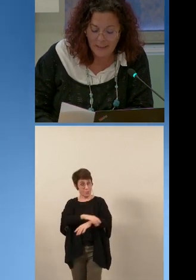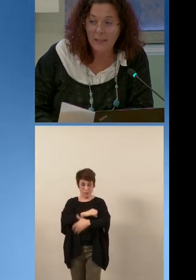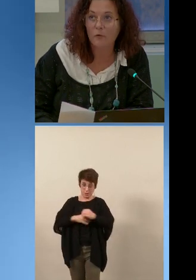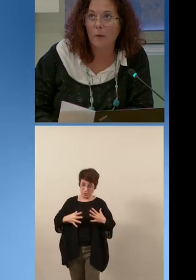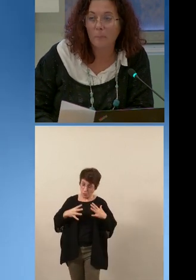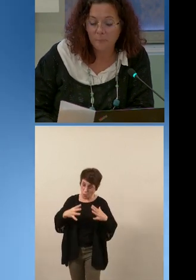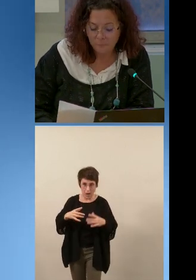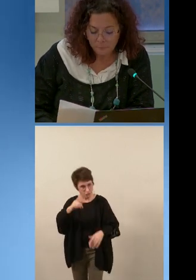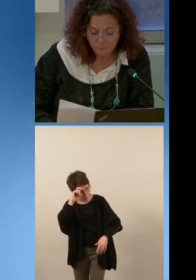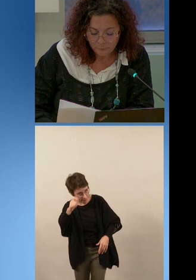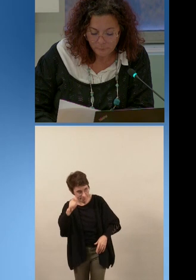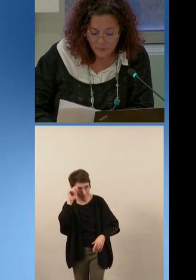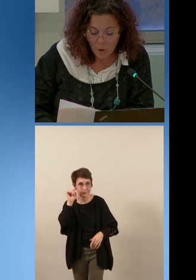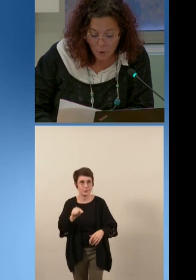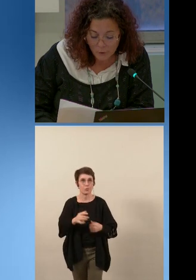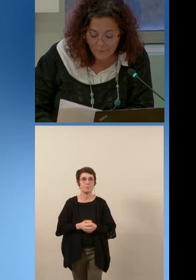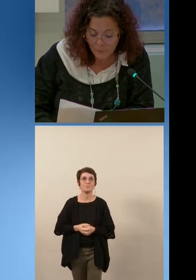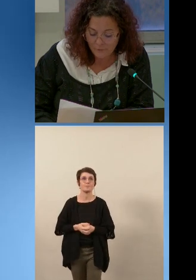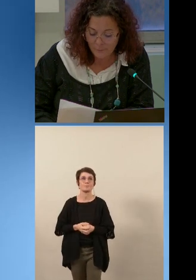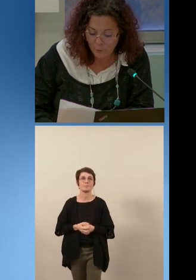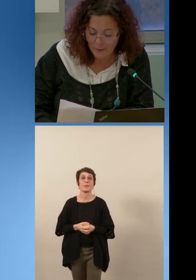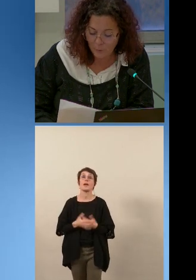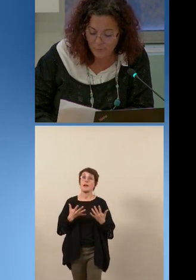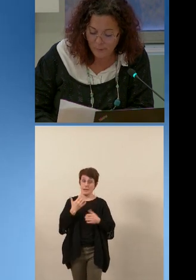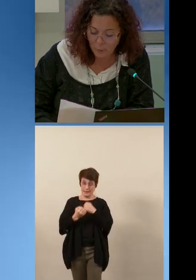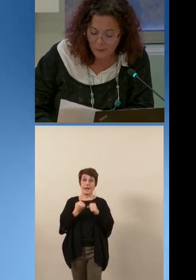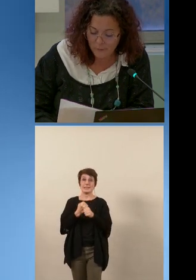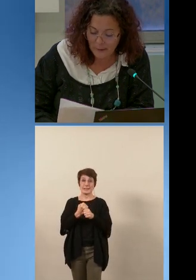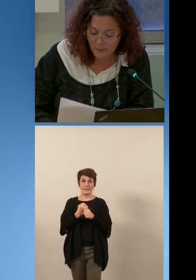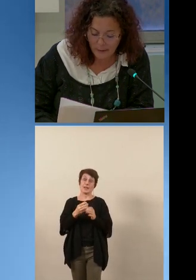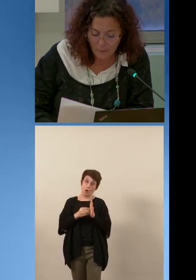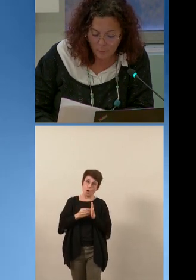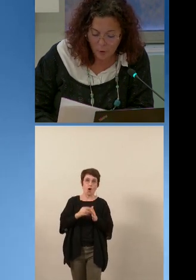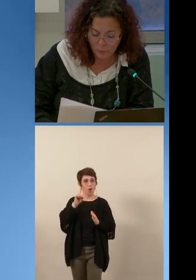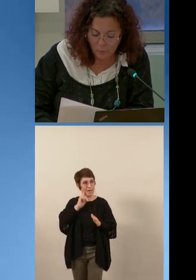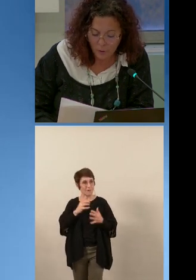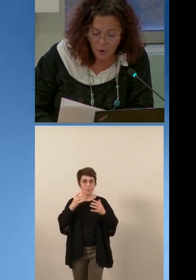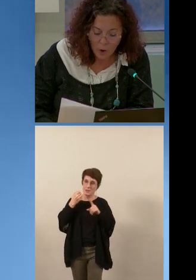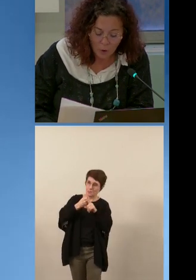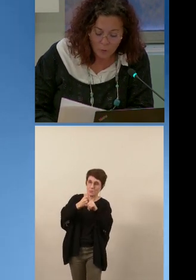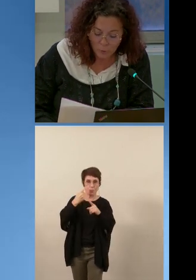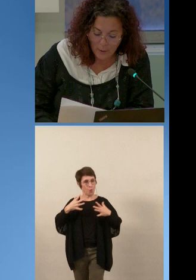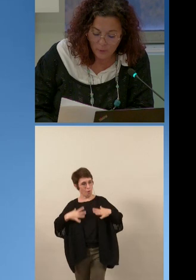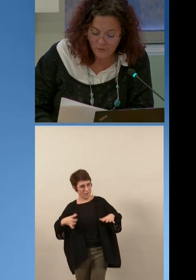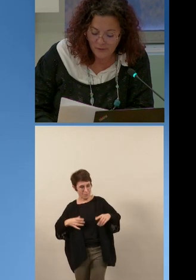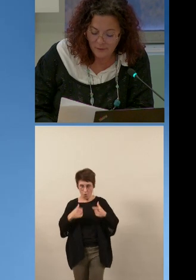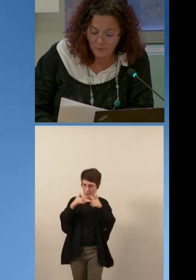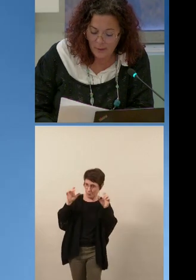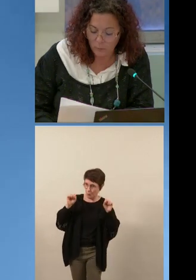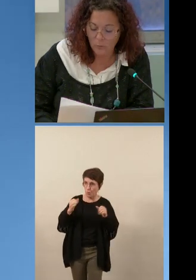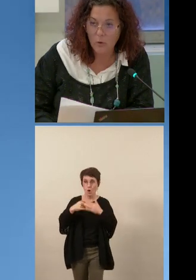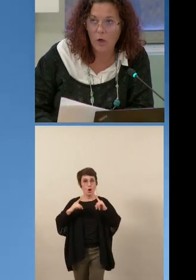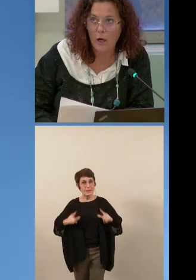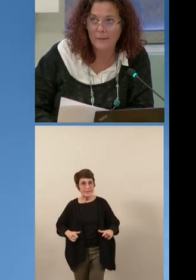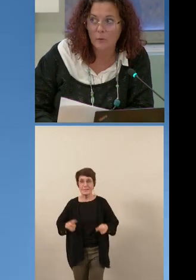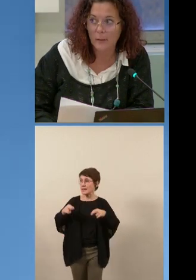quelle qu'elle soit encore une année où les femmes se battent pour le simple droit de s'habiller comme bon leur semble que ce soit au lycée dans la